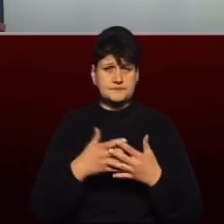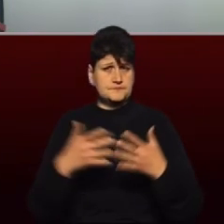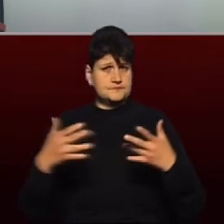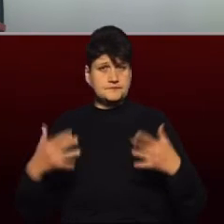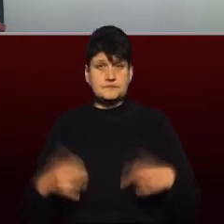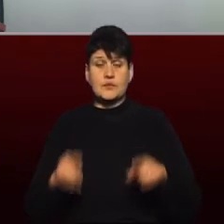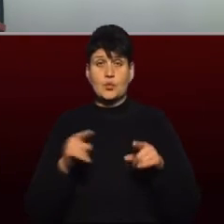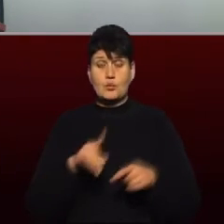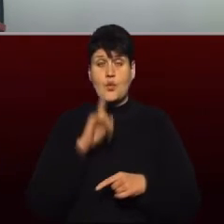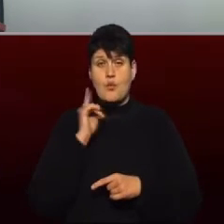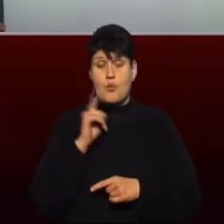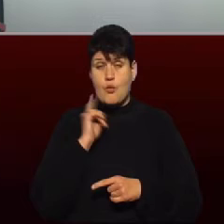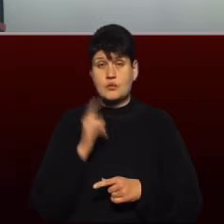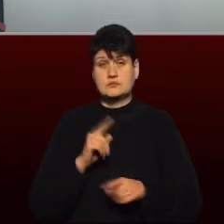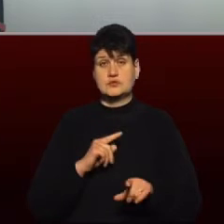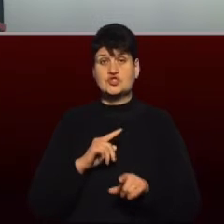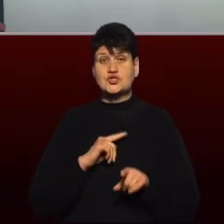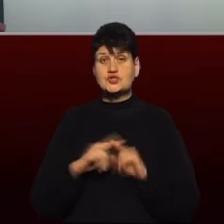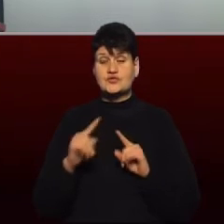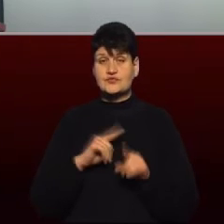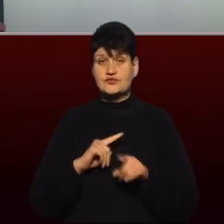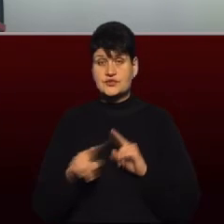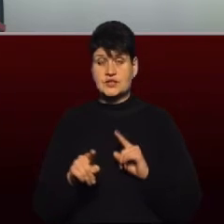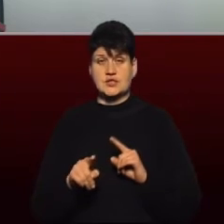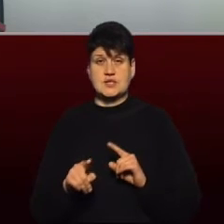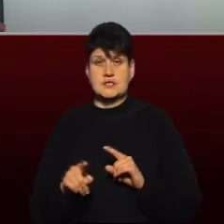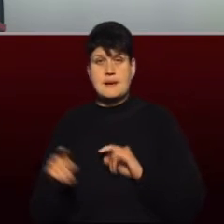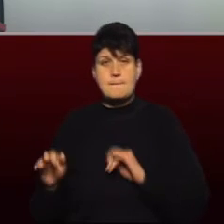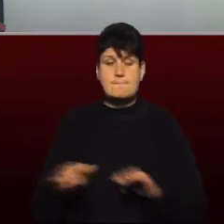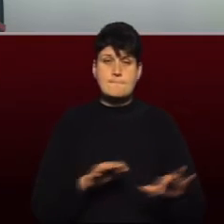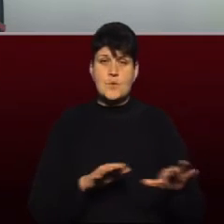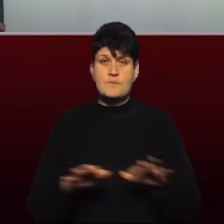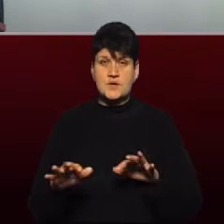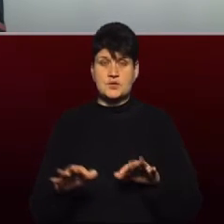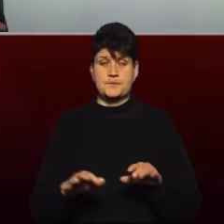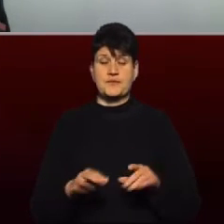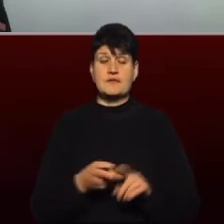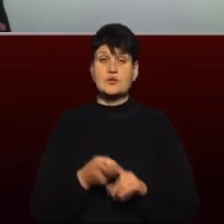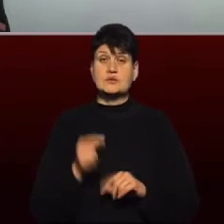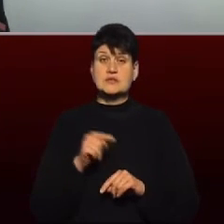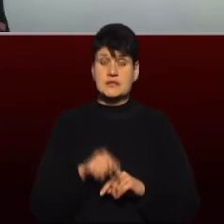набагато швидше, динамічніша, мобільніша внаслідок того, що психічні процеси